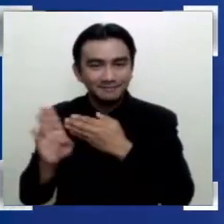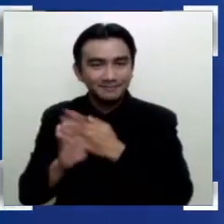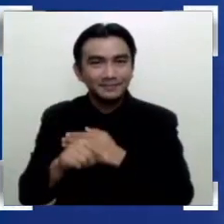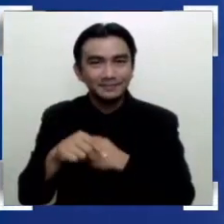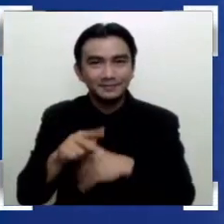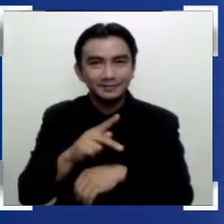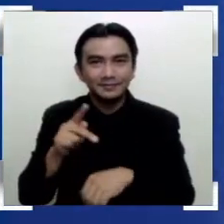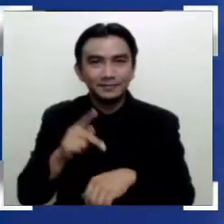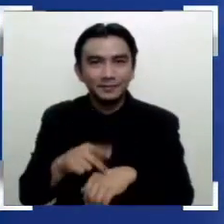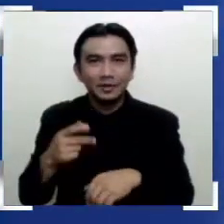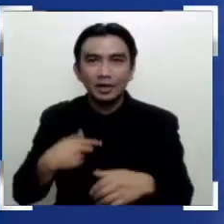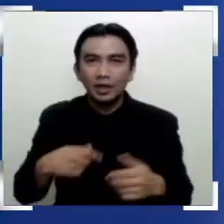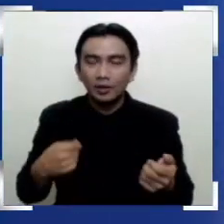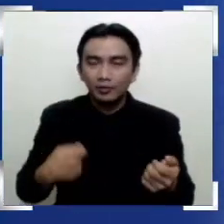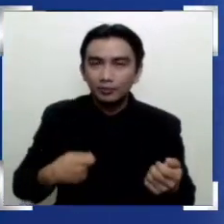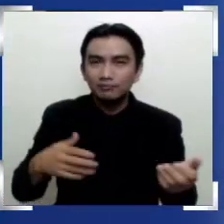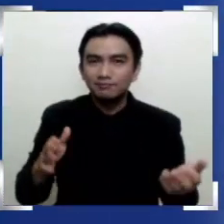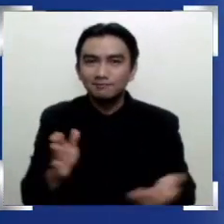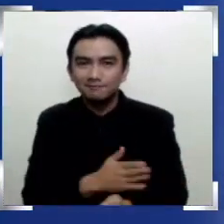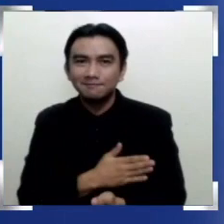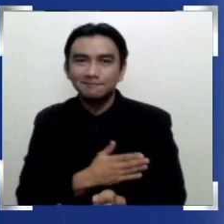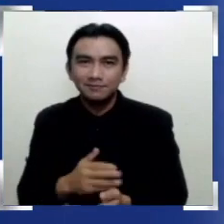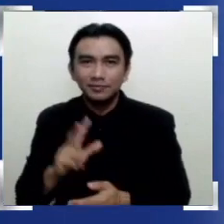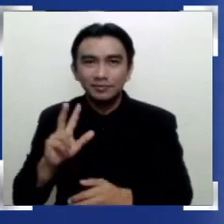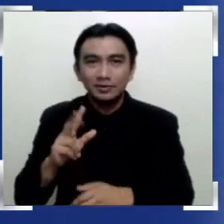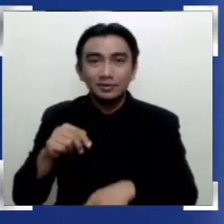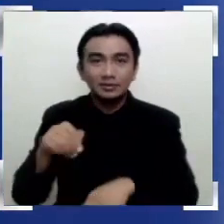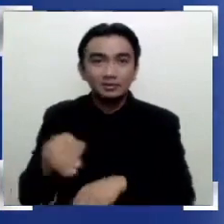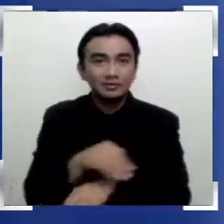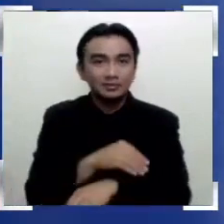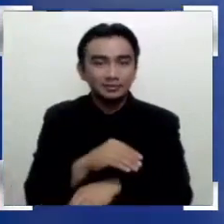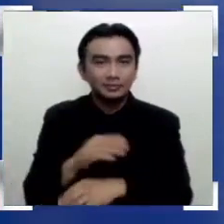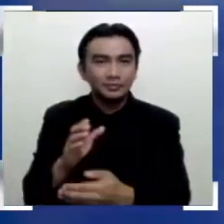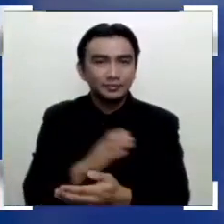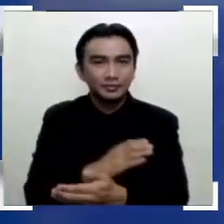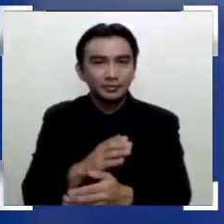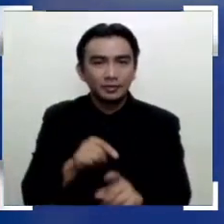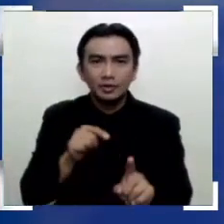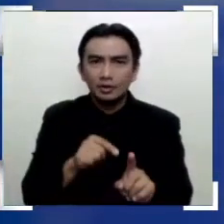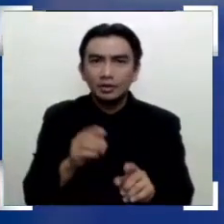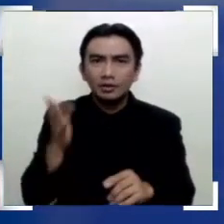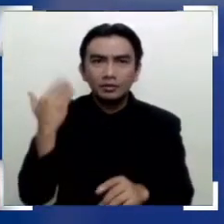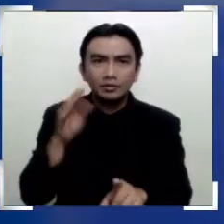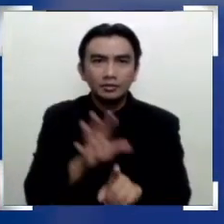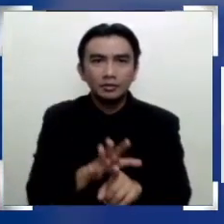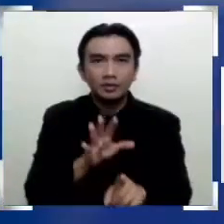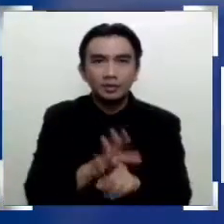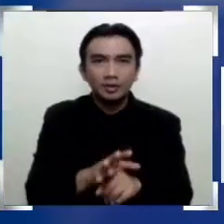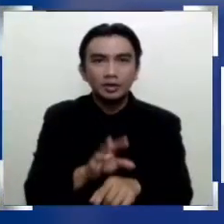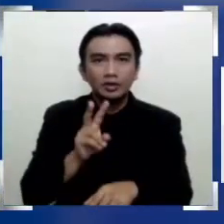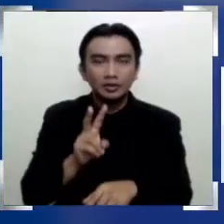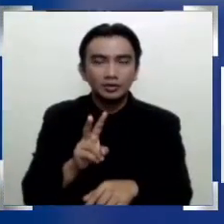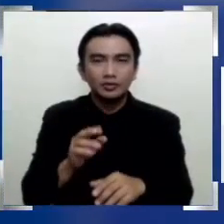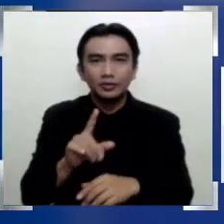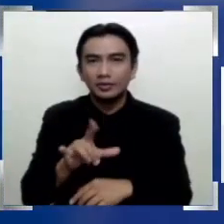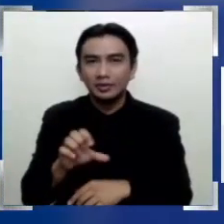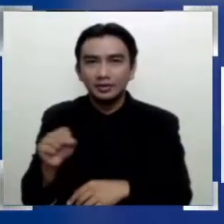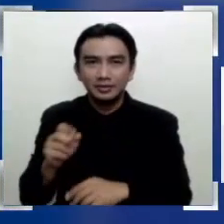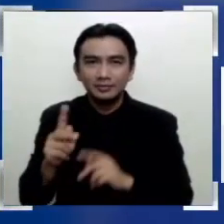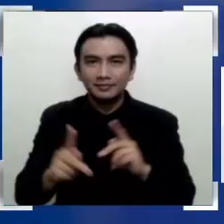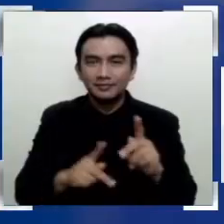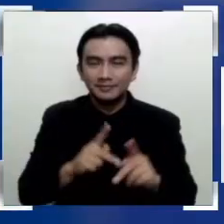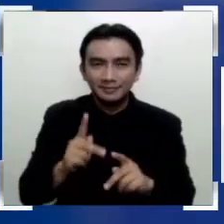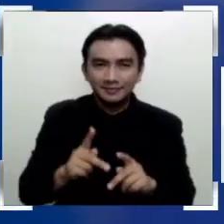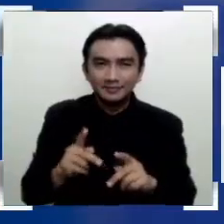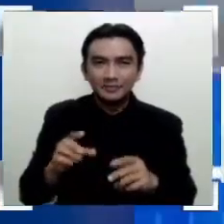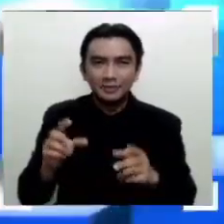Pinoy fans sa kanilang 3-night concert. Ilan sa greatest hits ng duo ang Two Less Lonely People in the World, All Out Love at